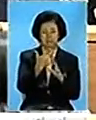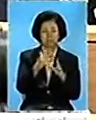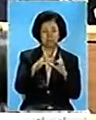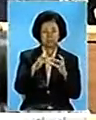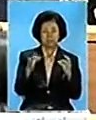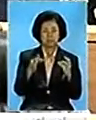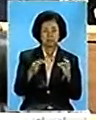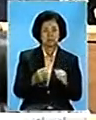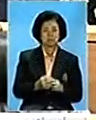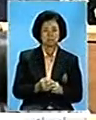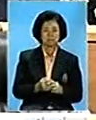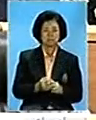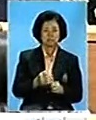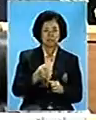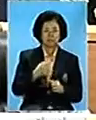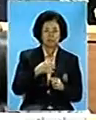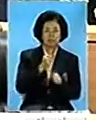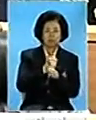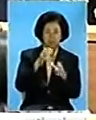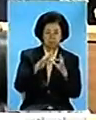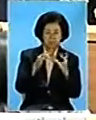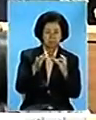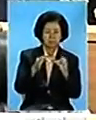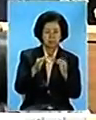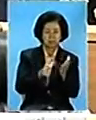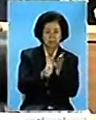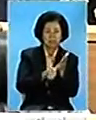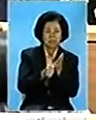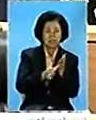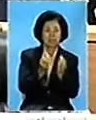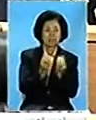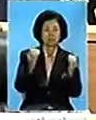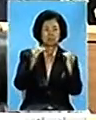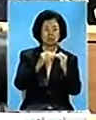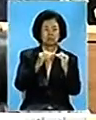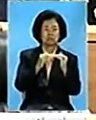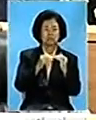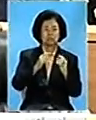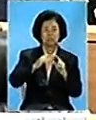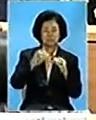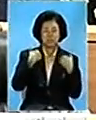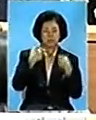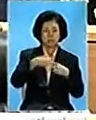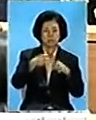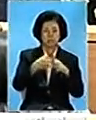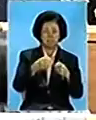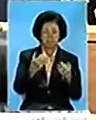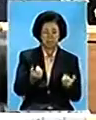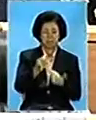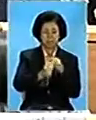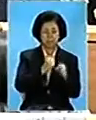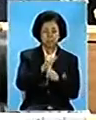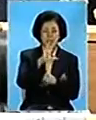อันหนึ่งอยากให้ท่านทำเรื่องการแก้ไขรัฐธรรมนูญฉบับที่มีปัญหานี่แหละครับปี50เนี่ยเ